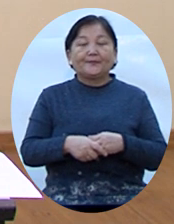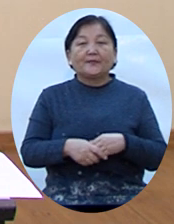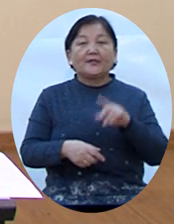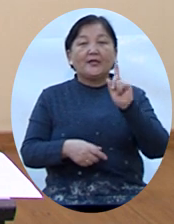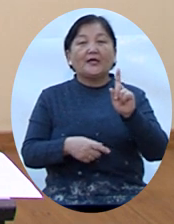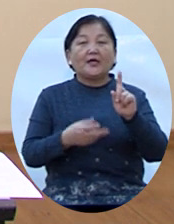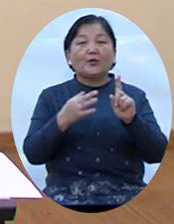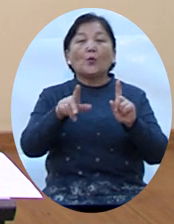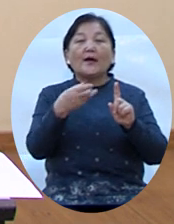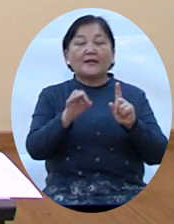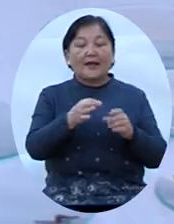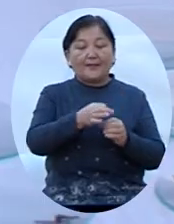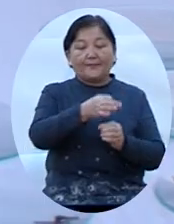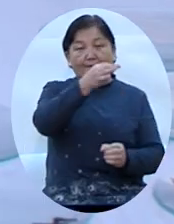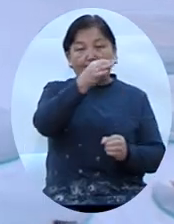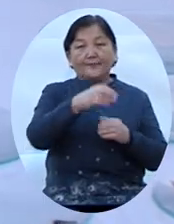дугаартай